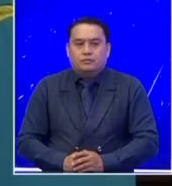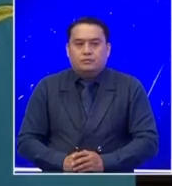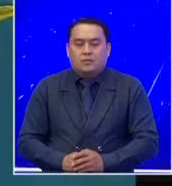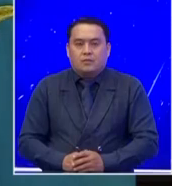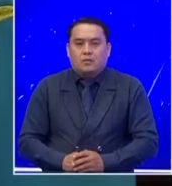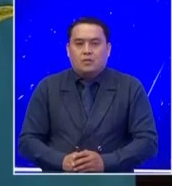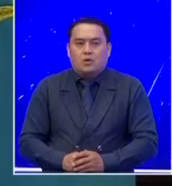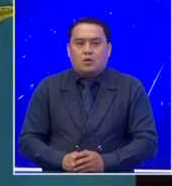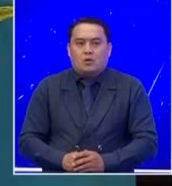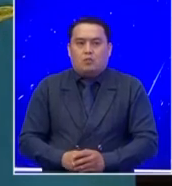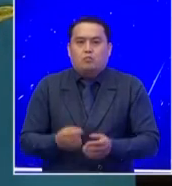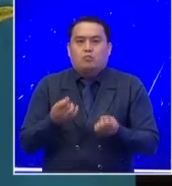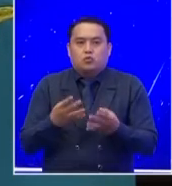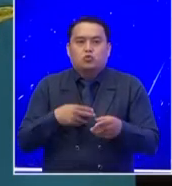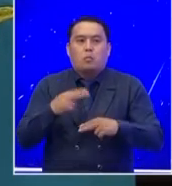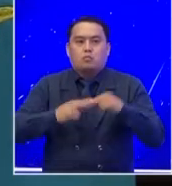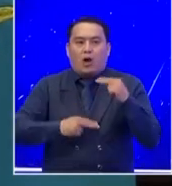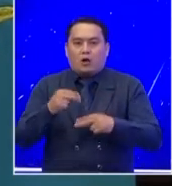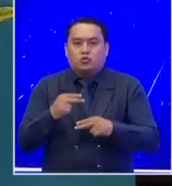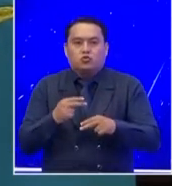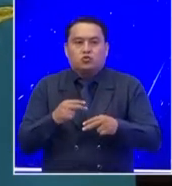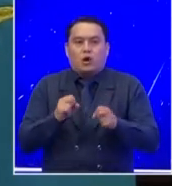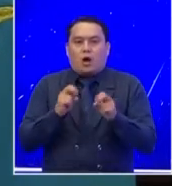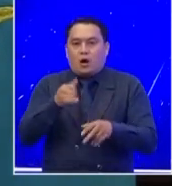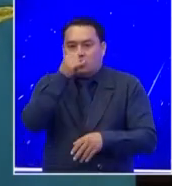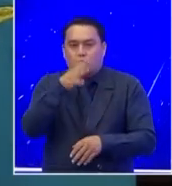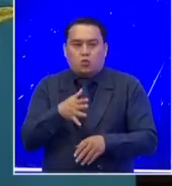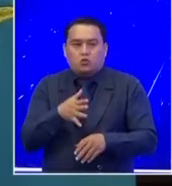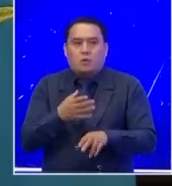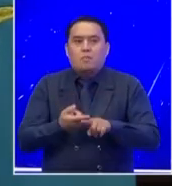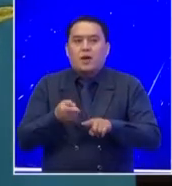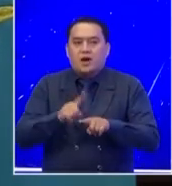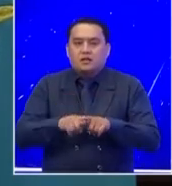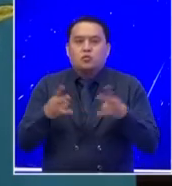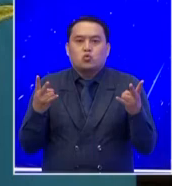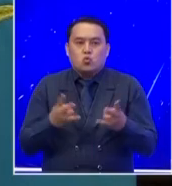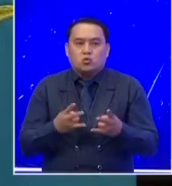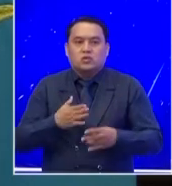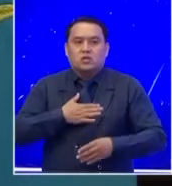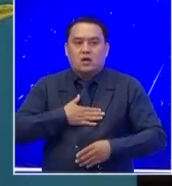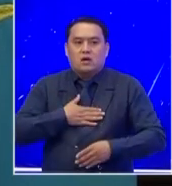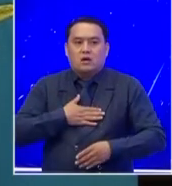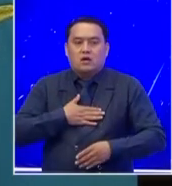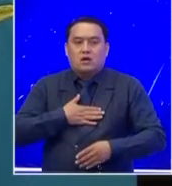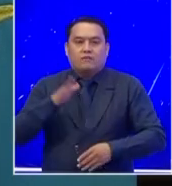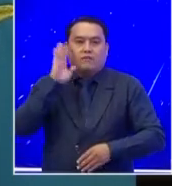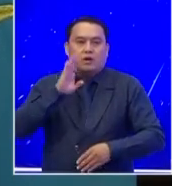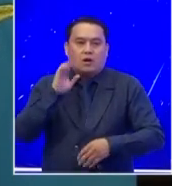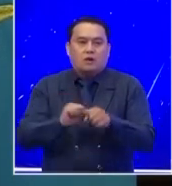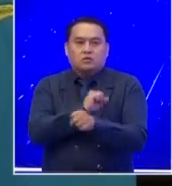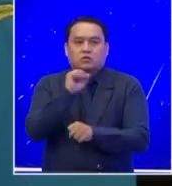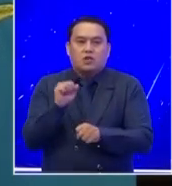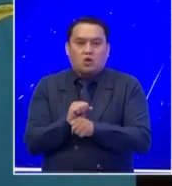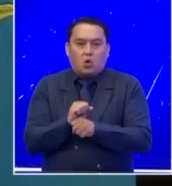водохранилище? Оттуда пар пустыни построишь? Да, душитесь. Да. Поэтому им надо так. Эти водохранилищные сооружения,